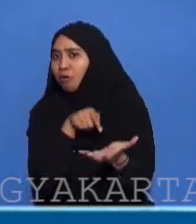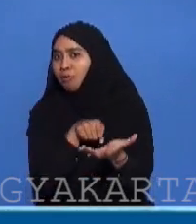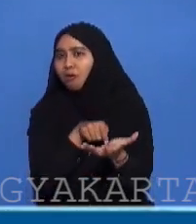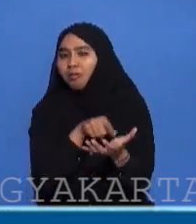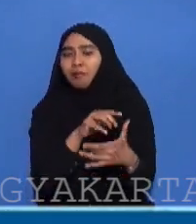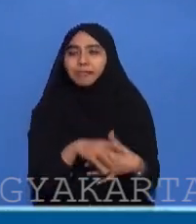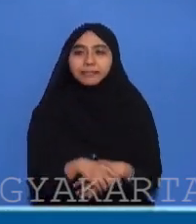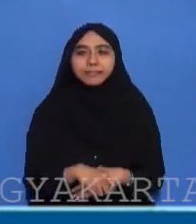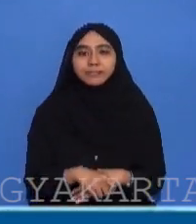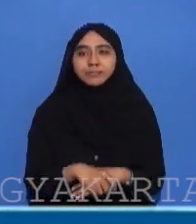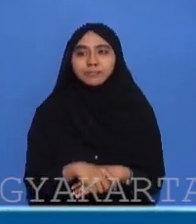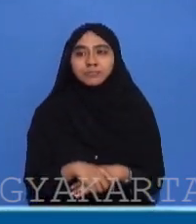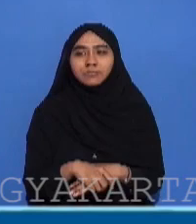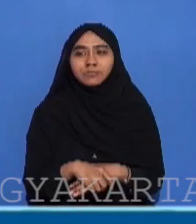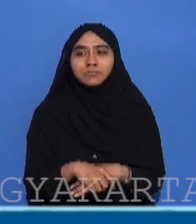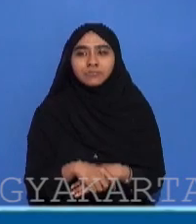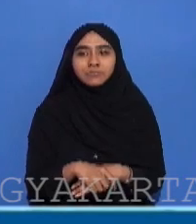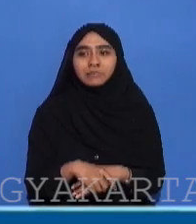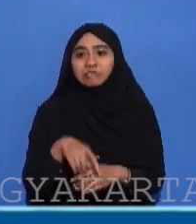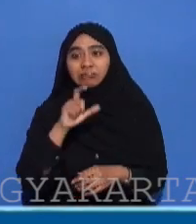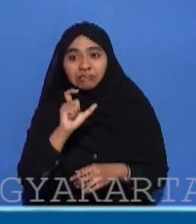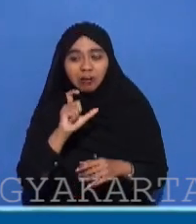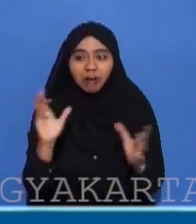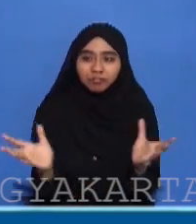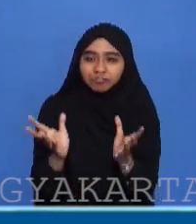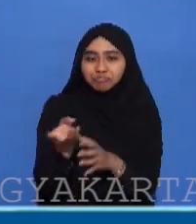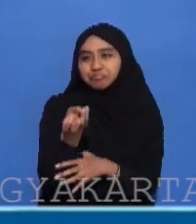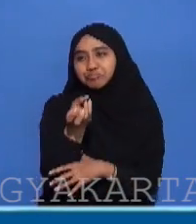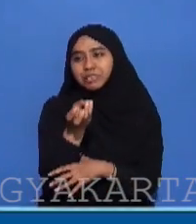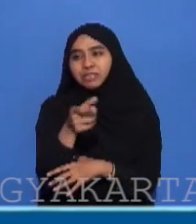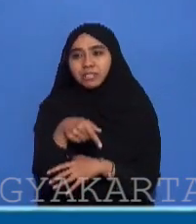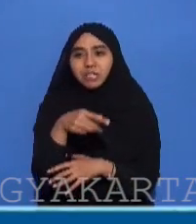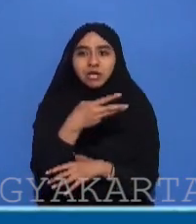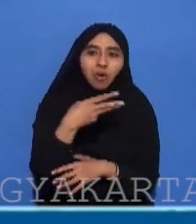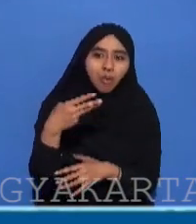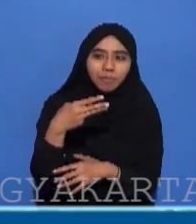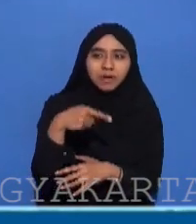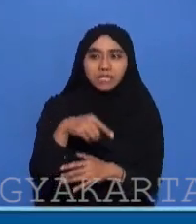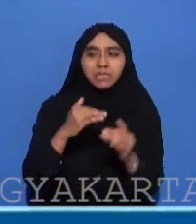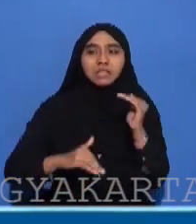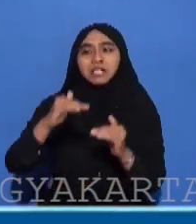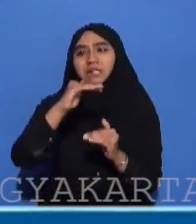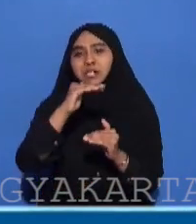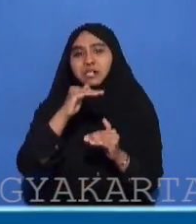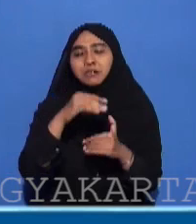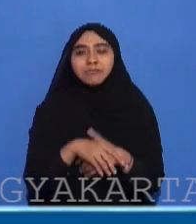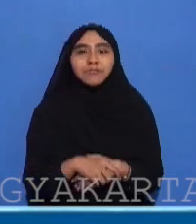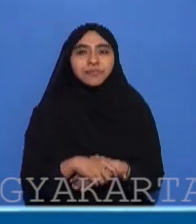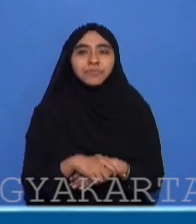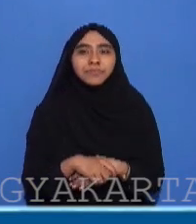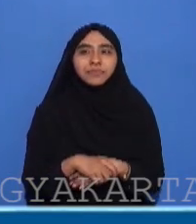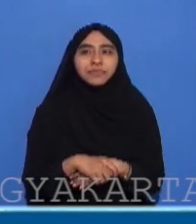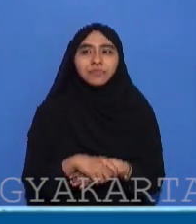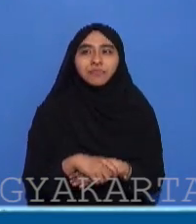Laras kalian kekacangin pun pambudiyo sarto bobot ekonomi Nippon ingkang Inggil sepatu saket